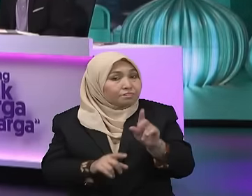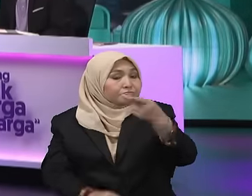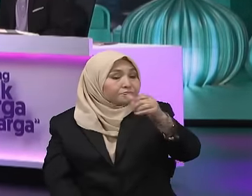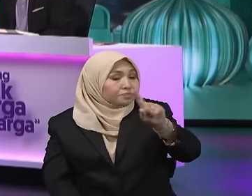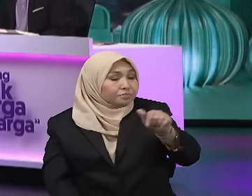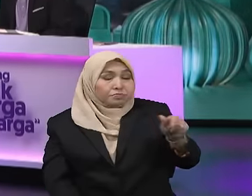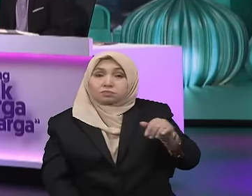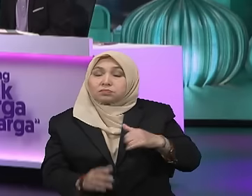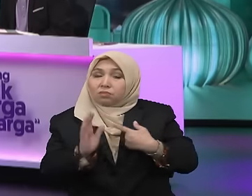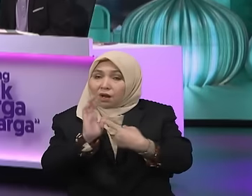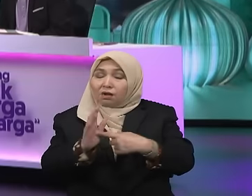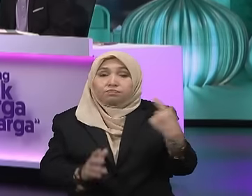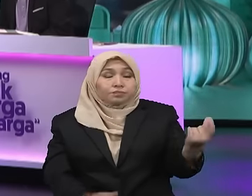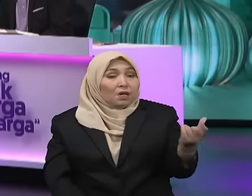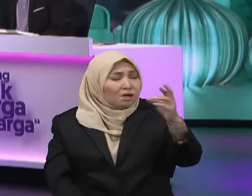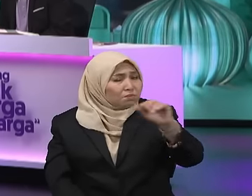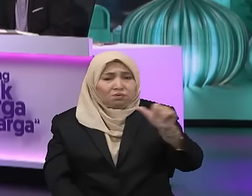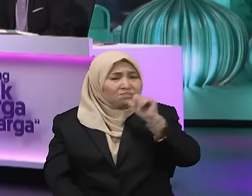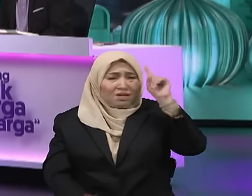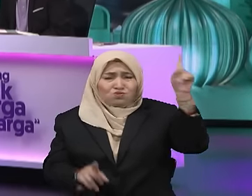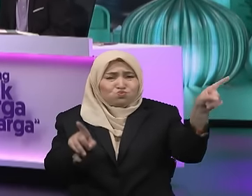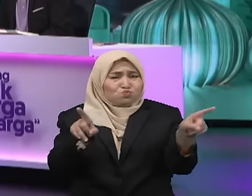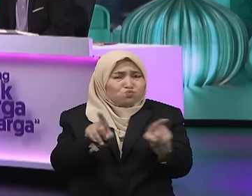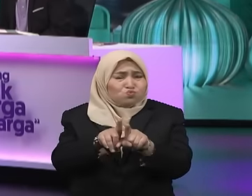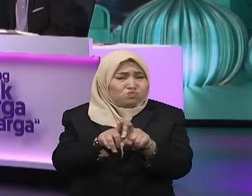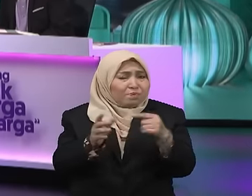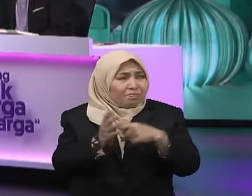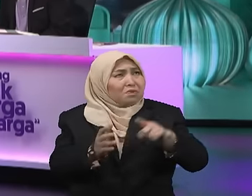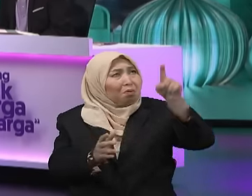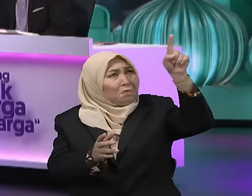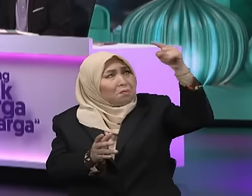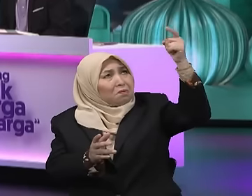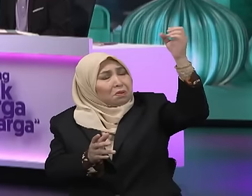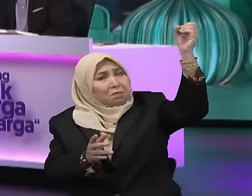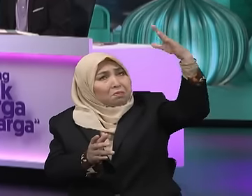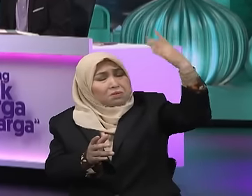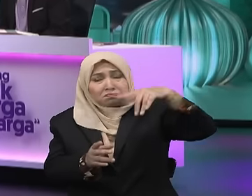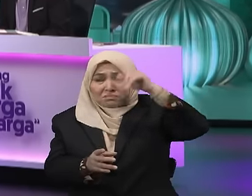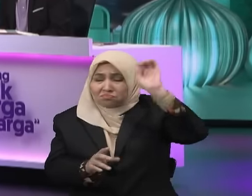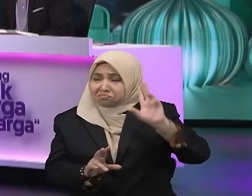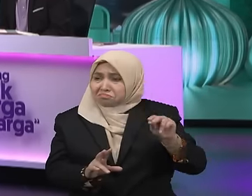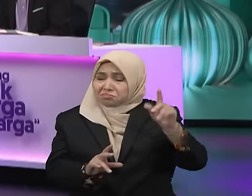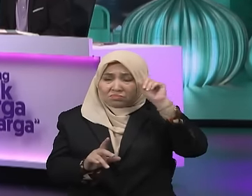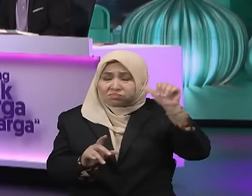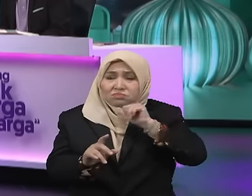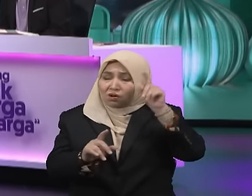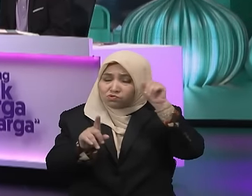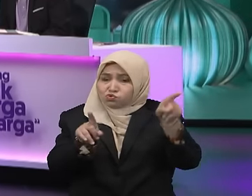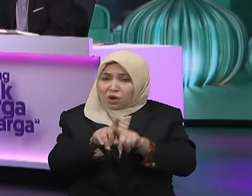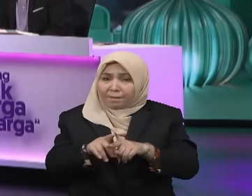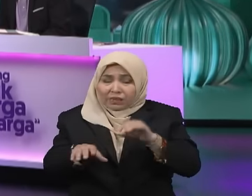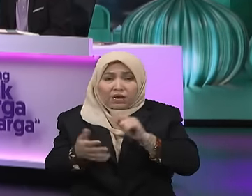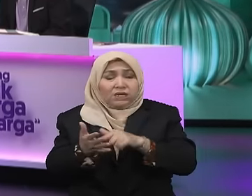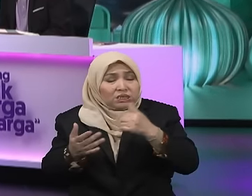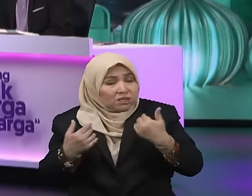nak menunjukkan bahawa Nabi Ibrahim tak setuju bahawa ini adalah matahari ini sebagai Tuhan. Nabi Ibrahim sedang merujuk pada